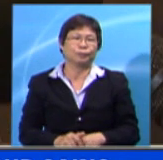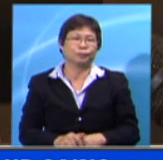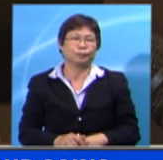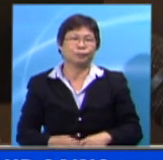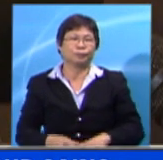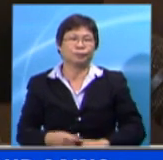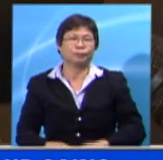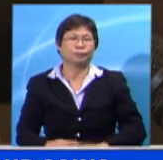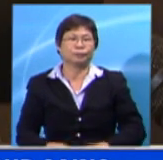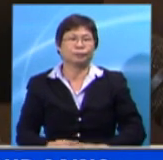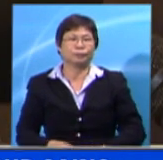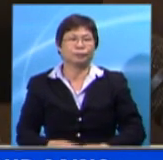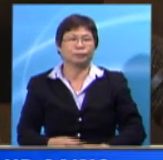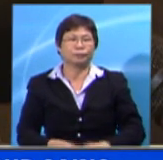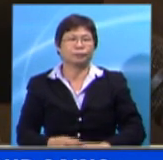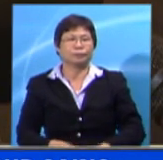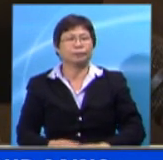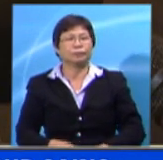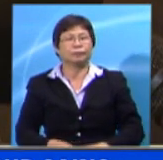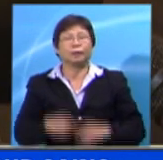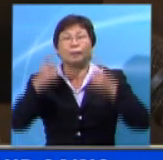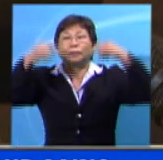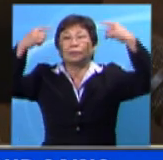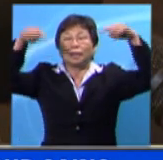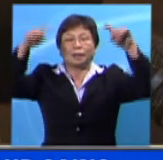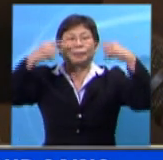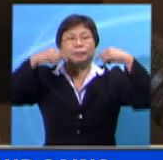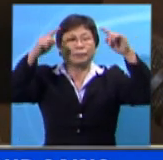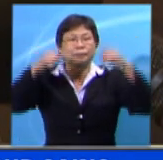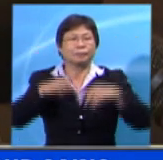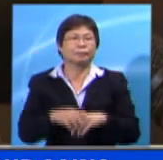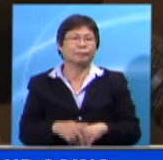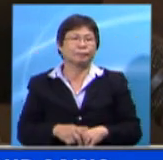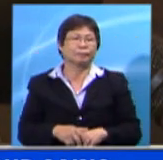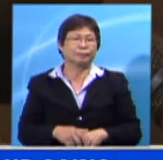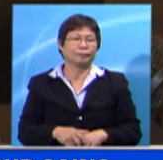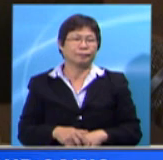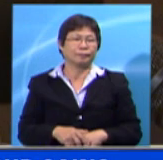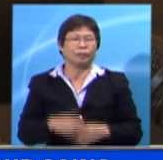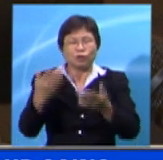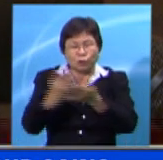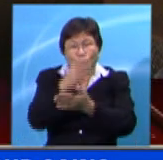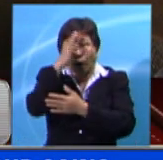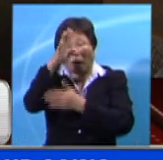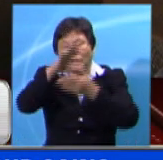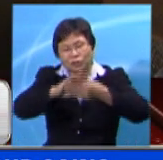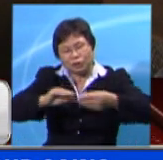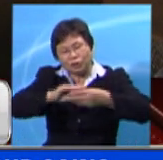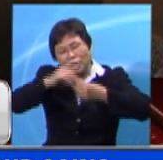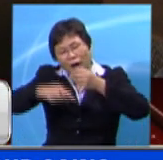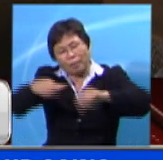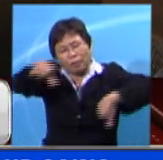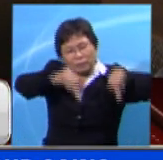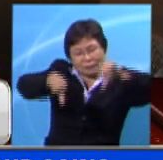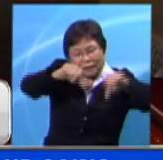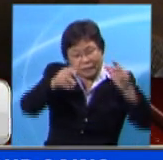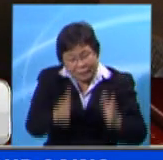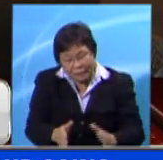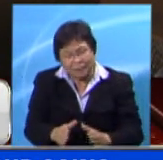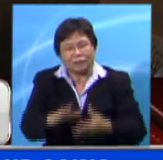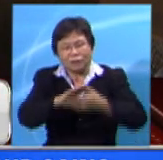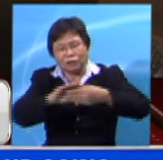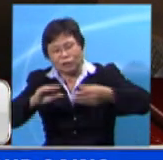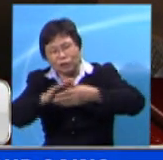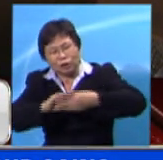datang termasuk sain itu adalah pencapaian produk inovasi kita bercerita pasal saintis kita bercerita pasal